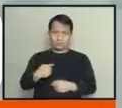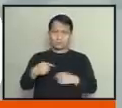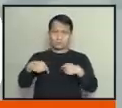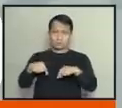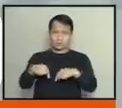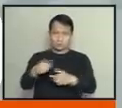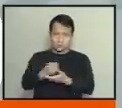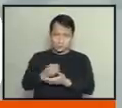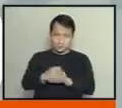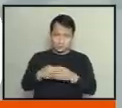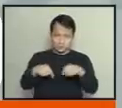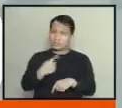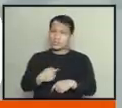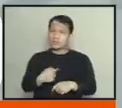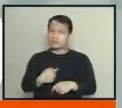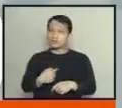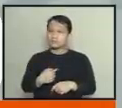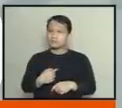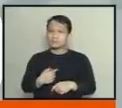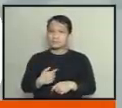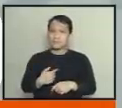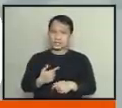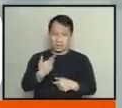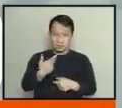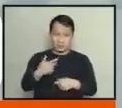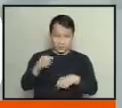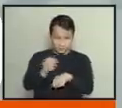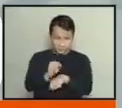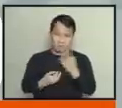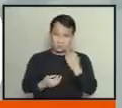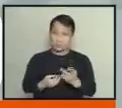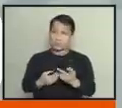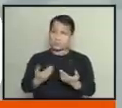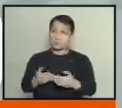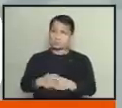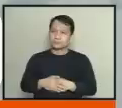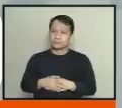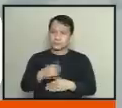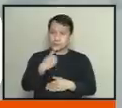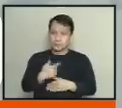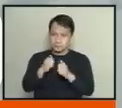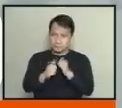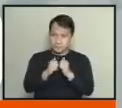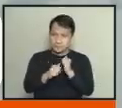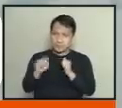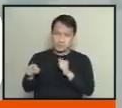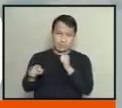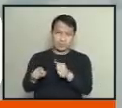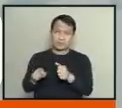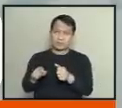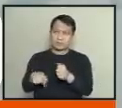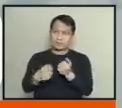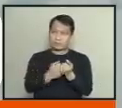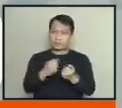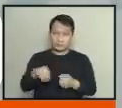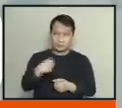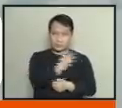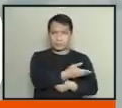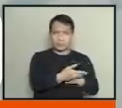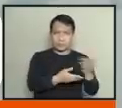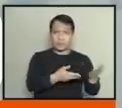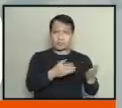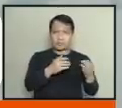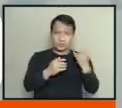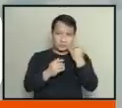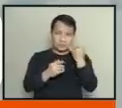may pera ko. Kasi ang trabaho ko po, sir, meron wala kasi ano, on-call lang ako eh. So, in other words, sir, hindi mo na kailangan pa magbigay ng pera pala dito